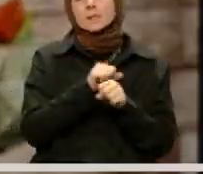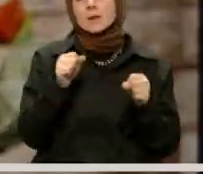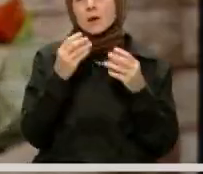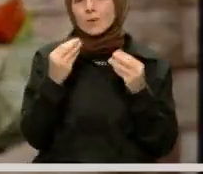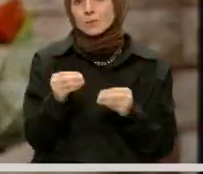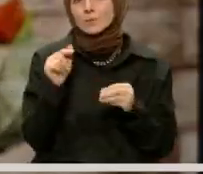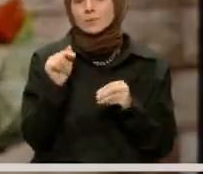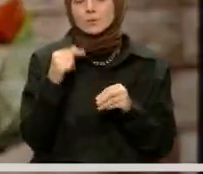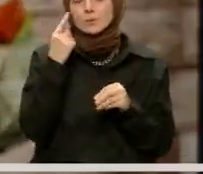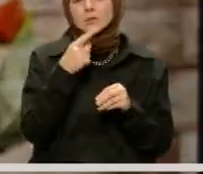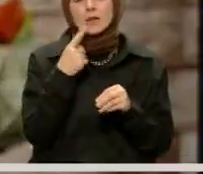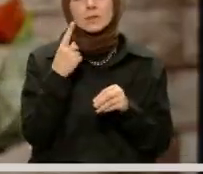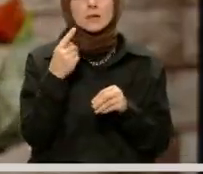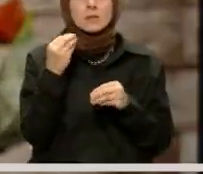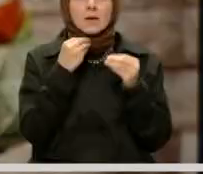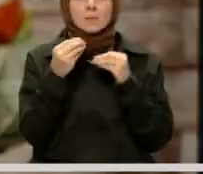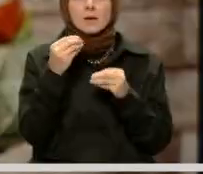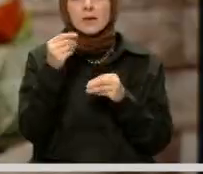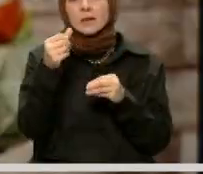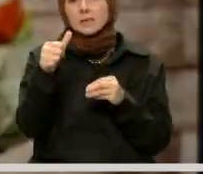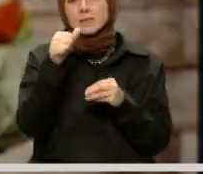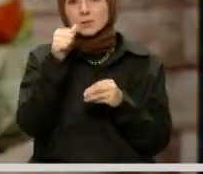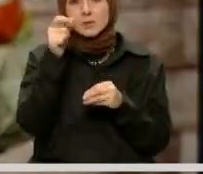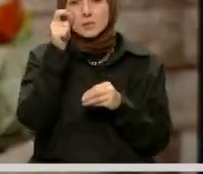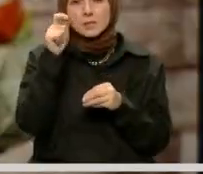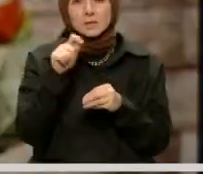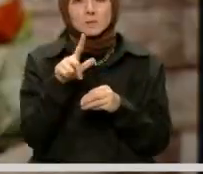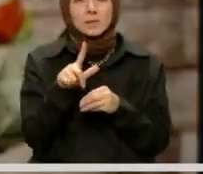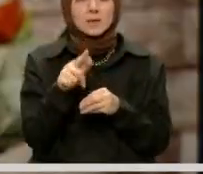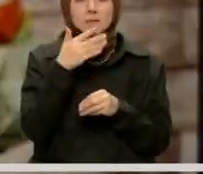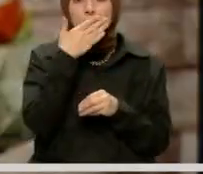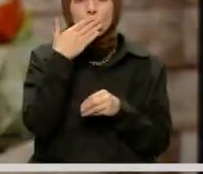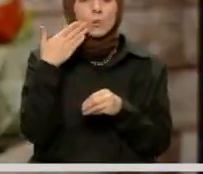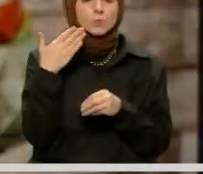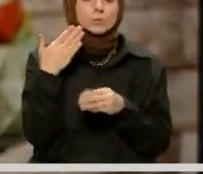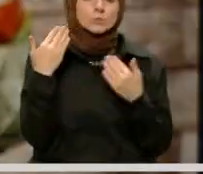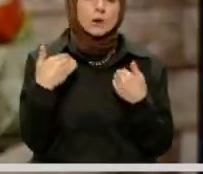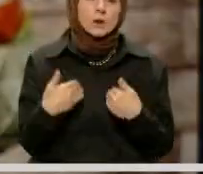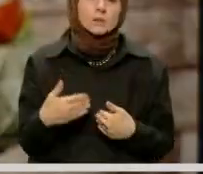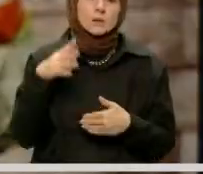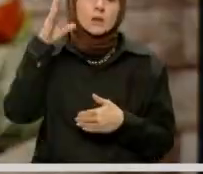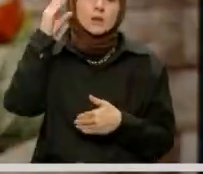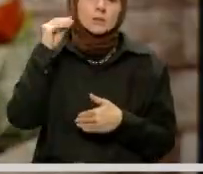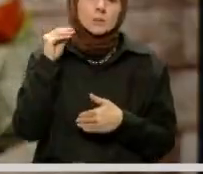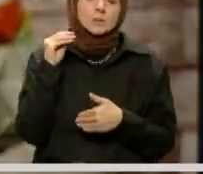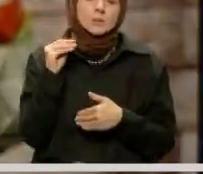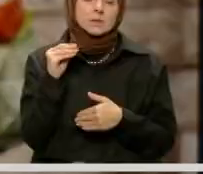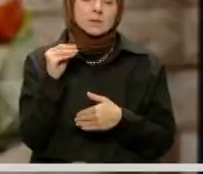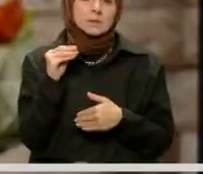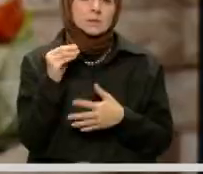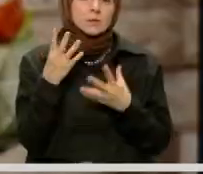itidalden taviz vermeyerek devam etmek gerekiyor. Oruç halden anlamamızı sağlayan bir ibadettir.